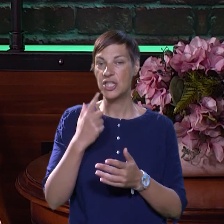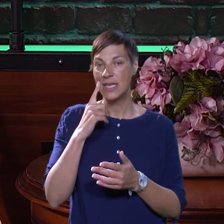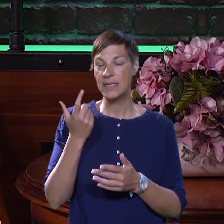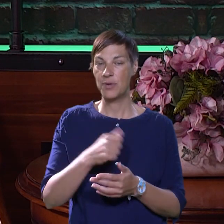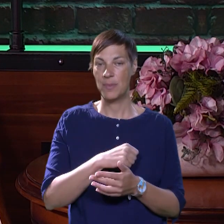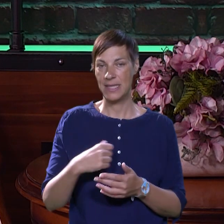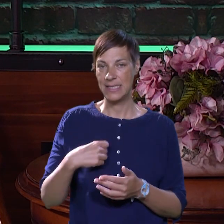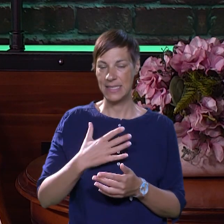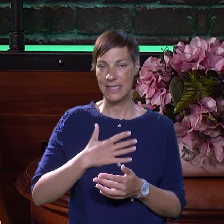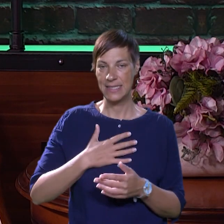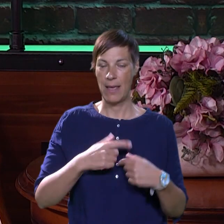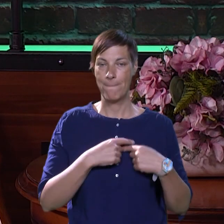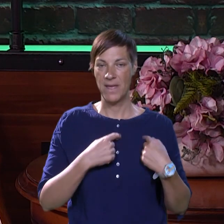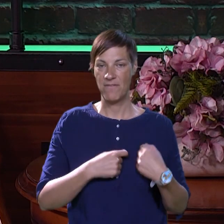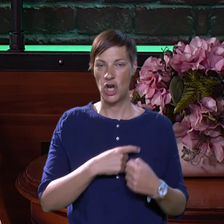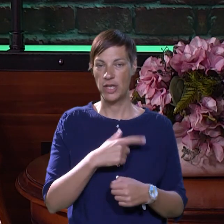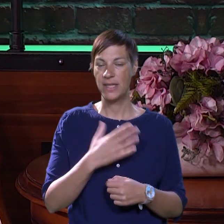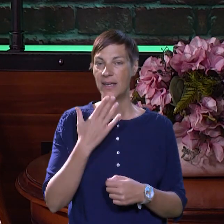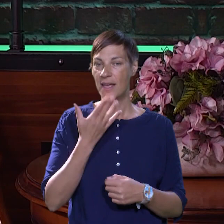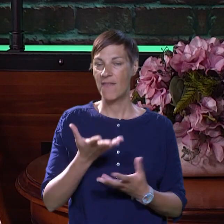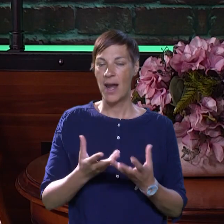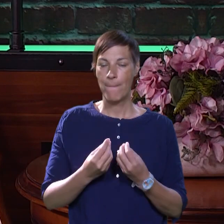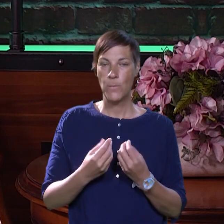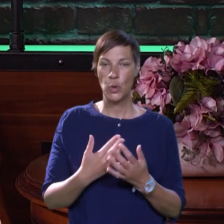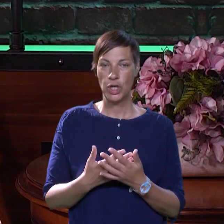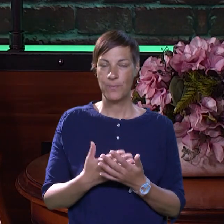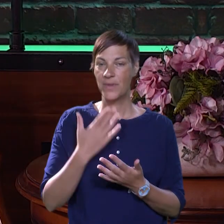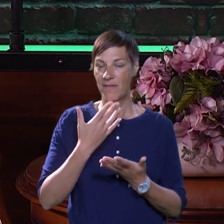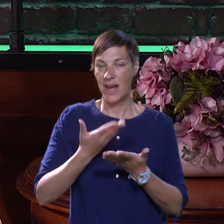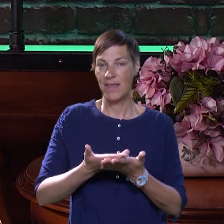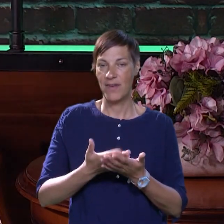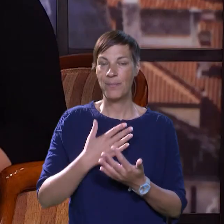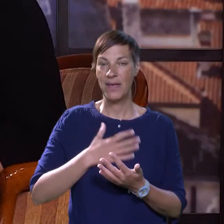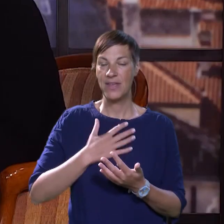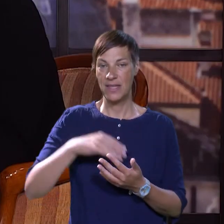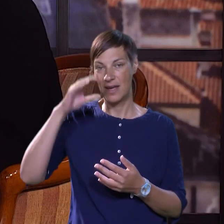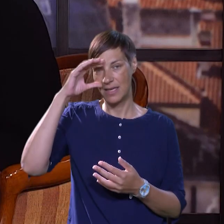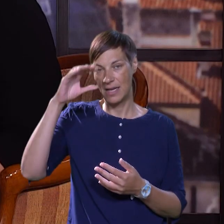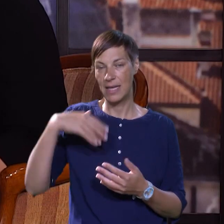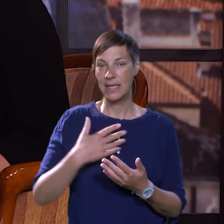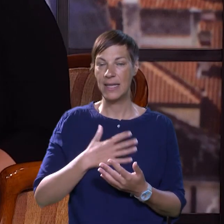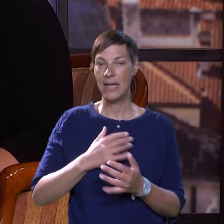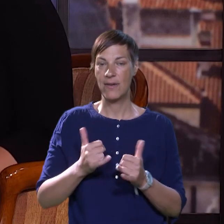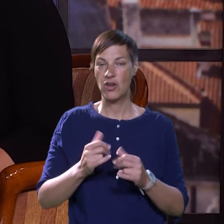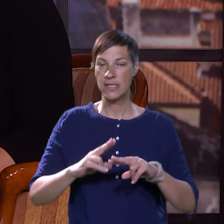nego isprobajte za sebe. Volontirajte. Hvala vam puno. Hvala vam. A vi, dragi